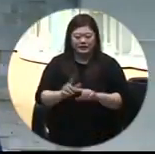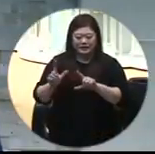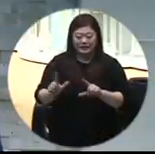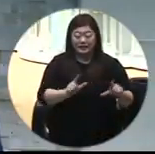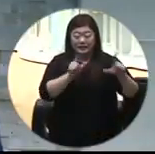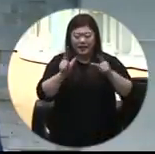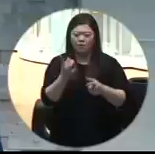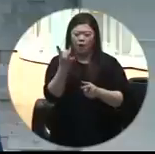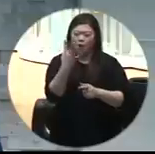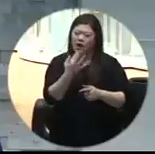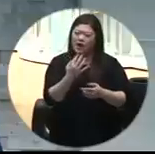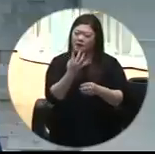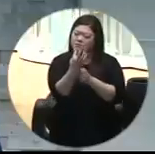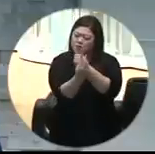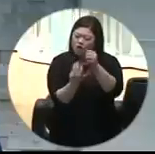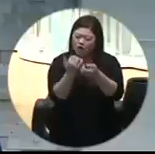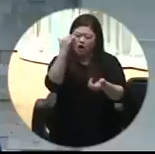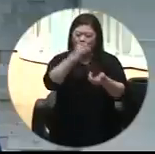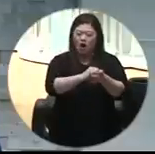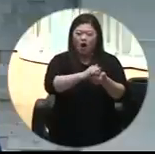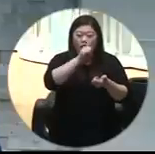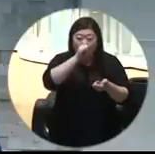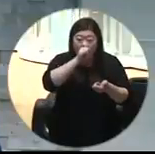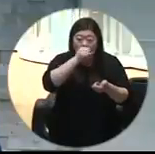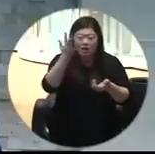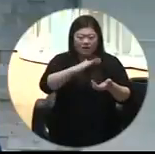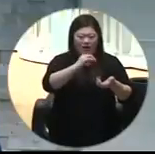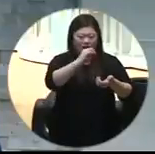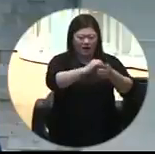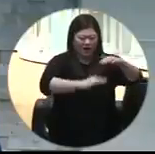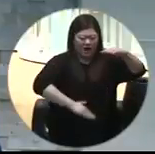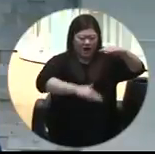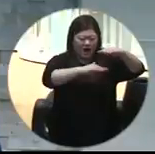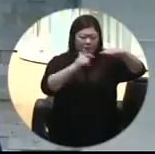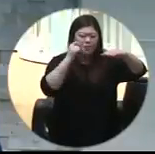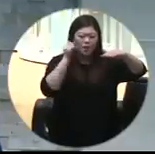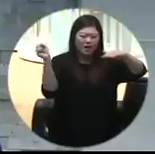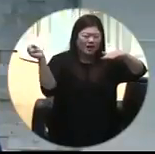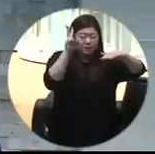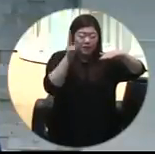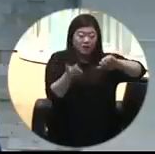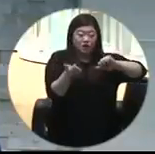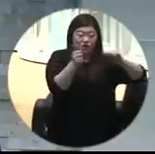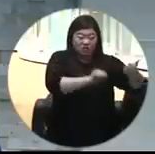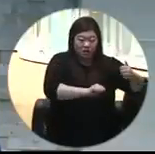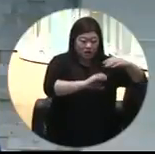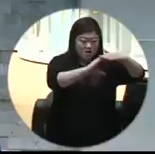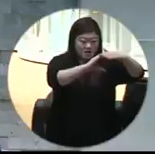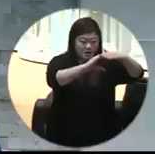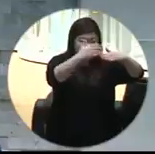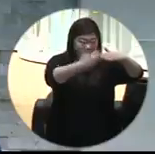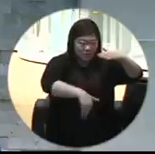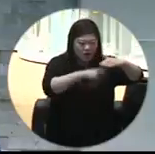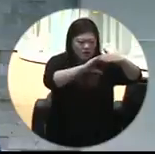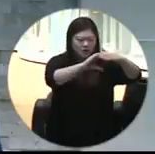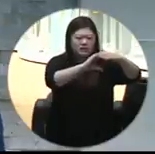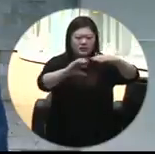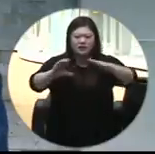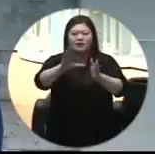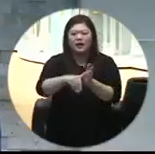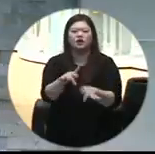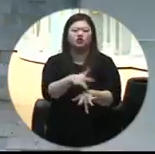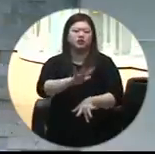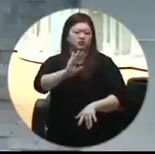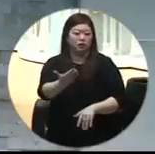그렇게 죽은 불신자들의 그렇게 사후 영들이 귀신이다. 그렇게